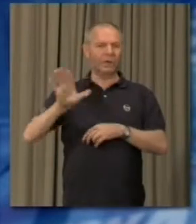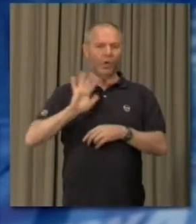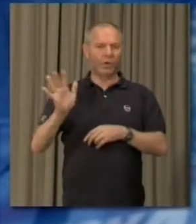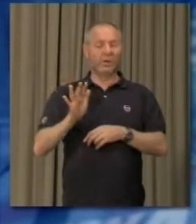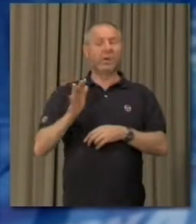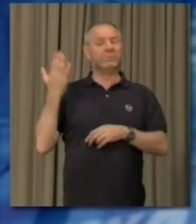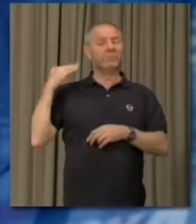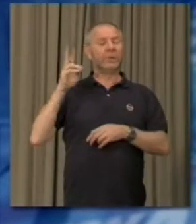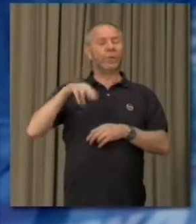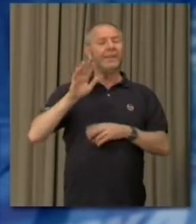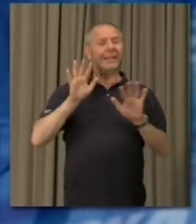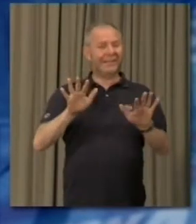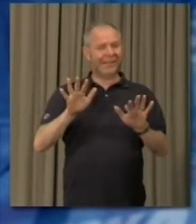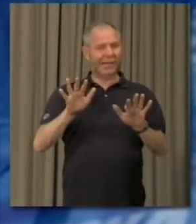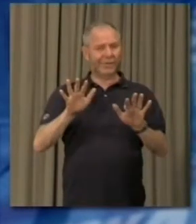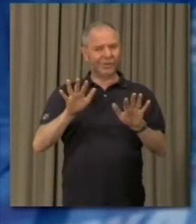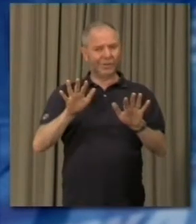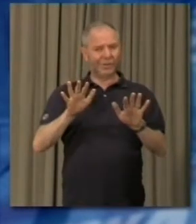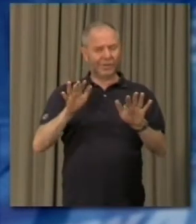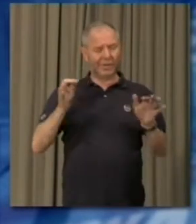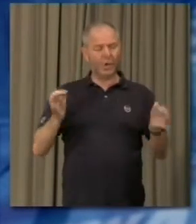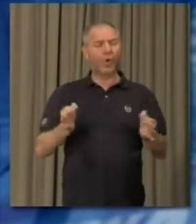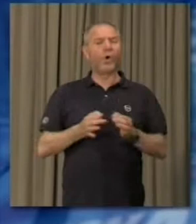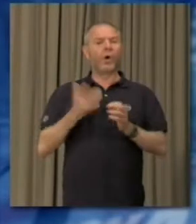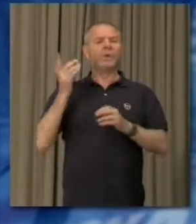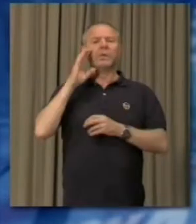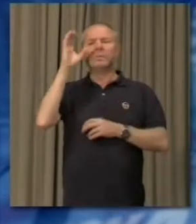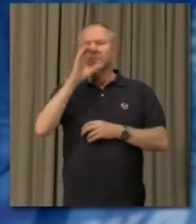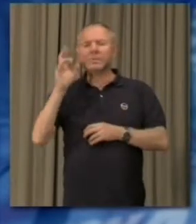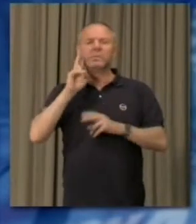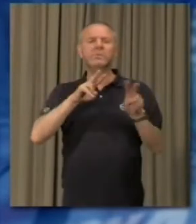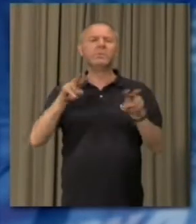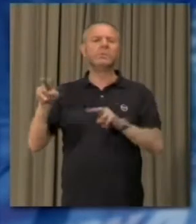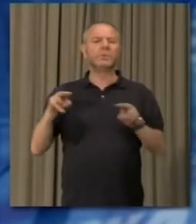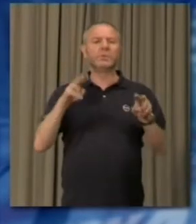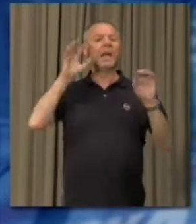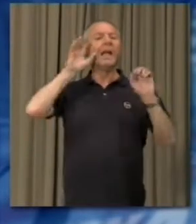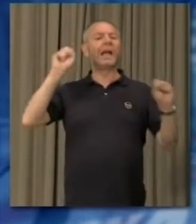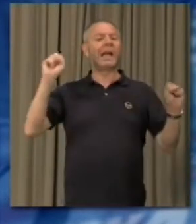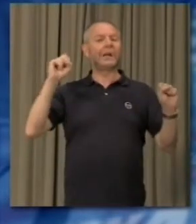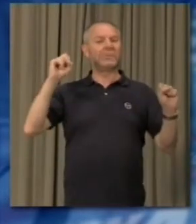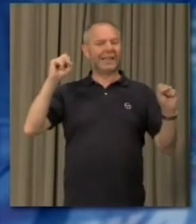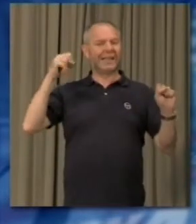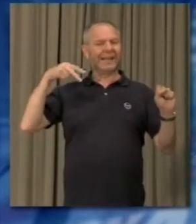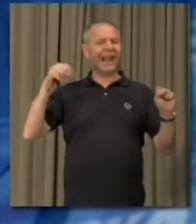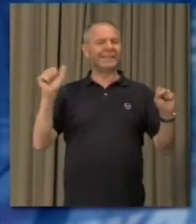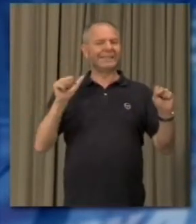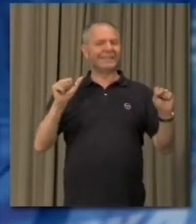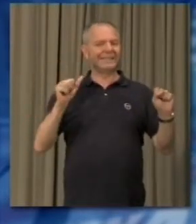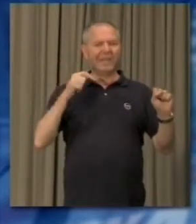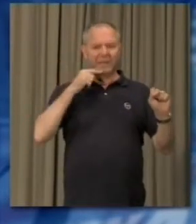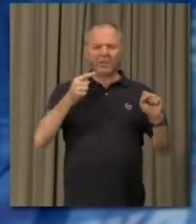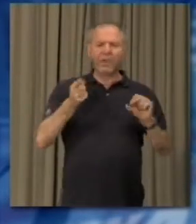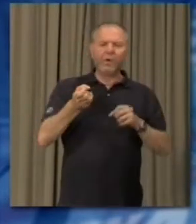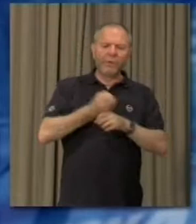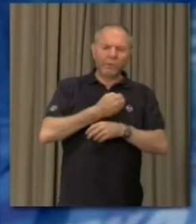al 2010, in seguito a un'ispezione alla mensa centralizzata di Corso Cairoli, i carabinieri del NAS di Torino avevano scoperto che la frutta e la